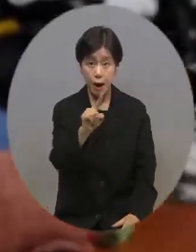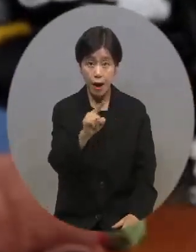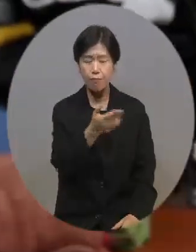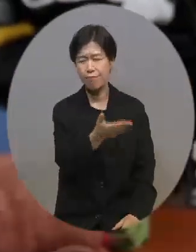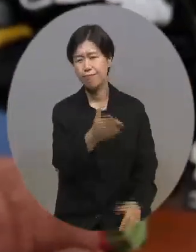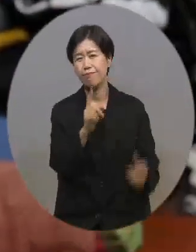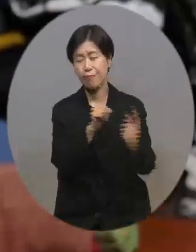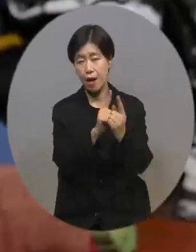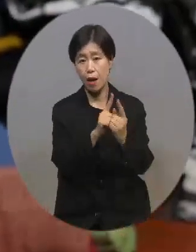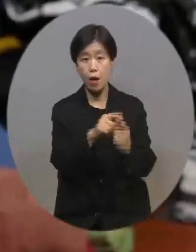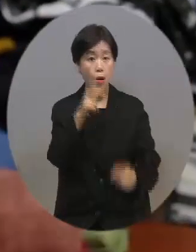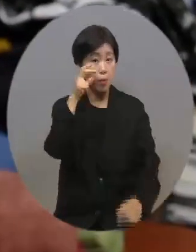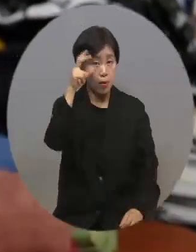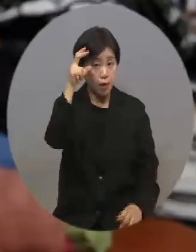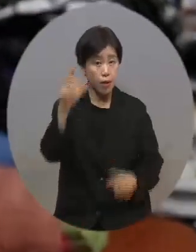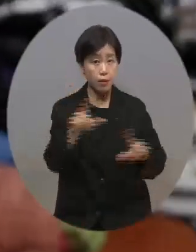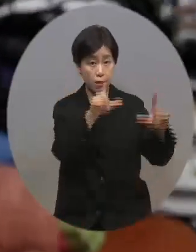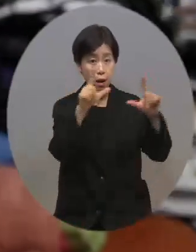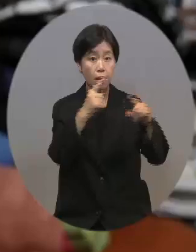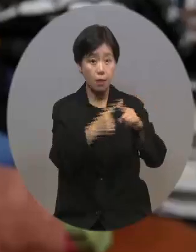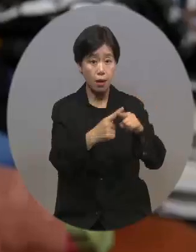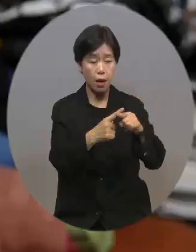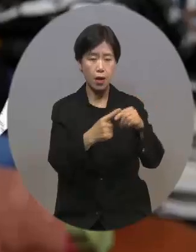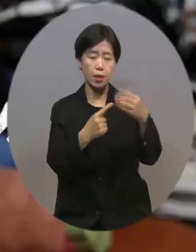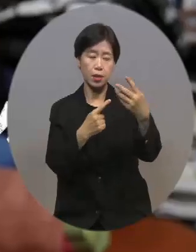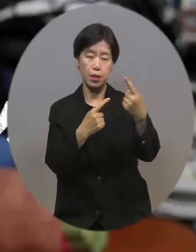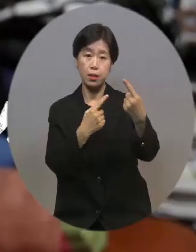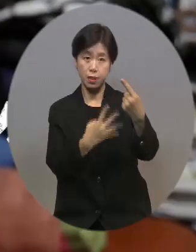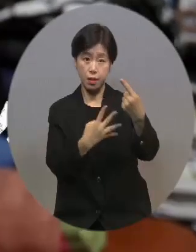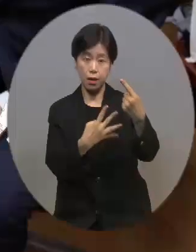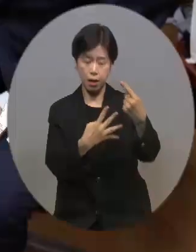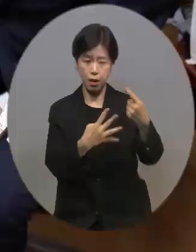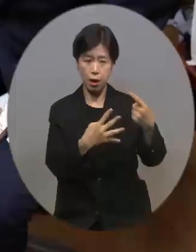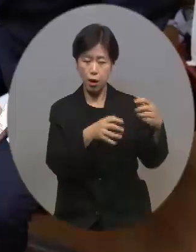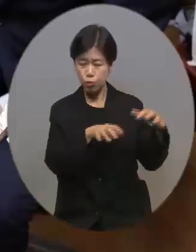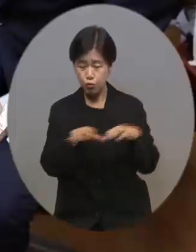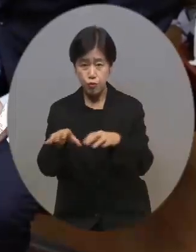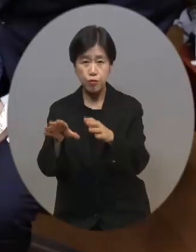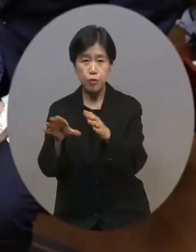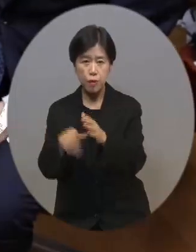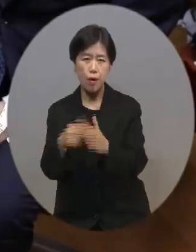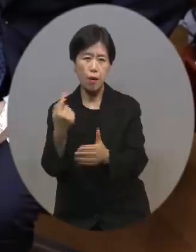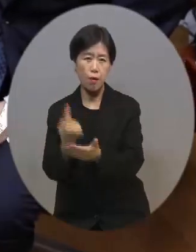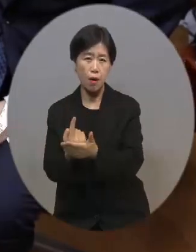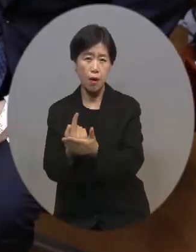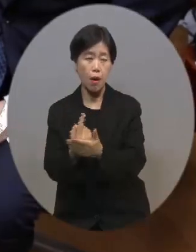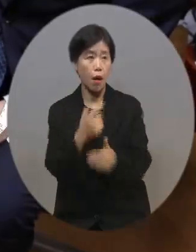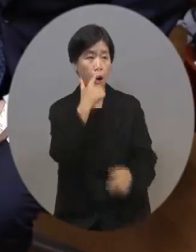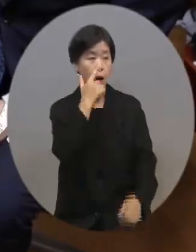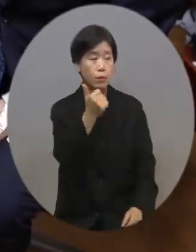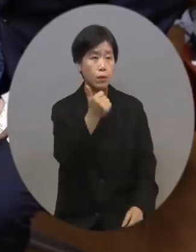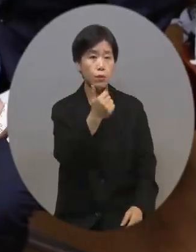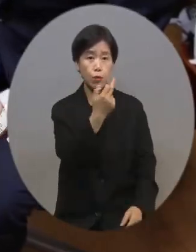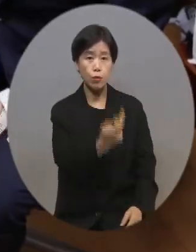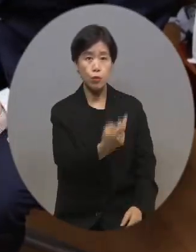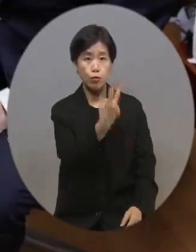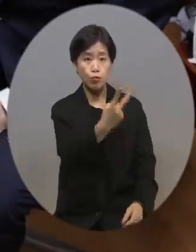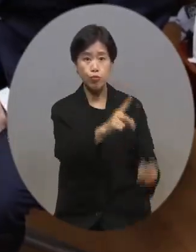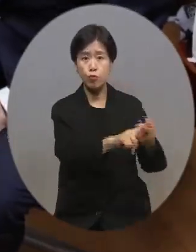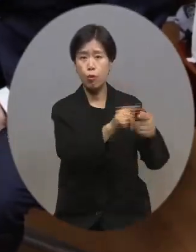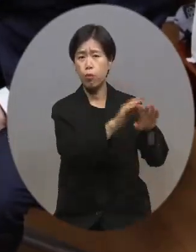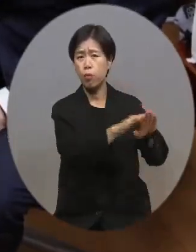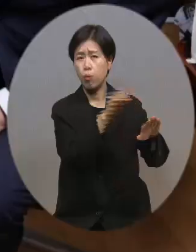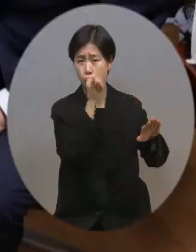오창환님은 평양에 살다가 일사후퇴를 하면서 폭격을 피해 피난을 나왔고 그때 아버지와 두 동생과 헤어졌습니다.